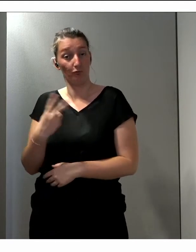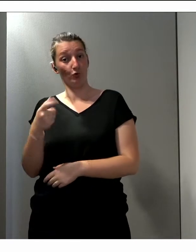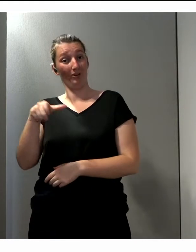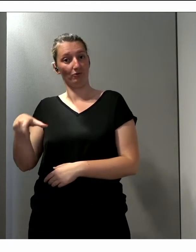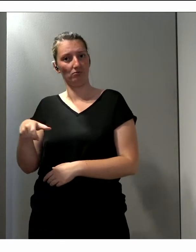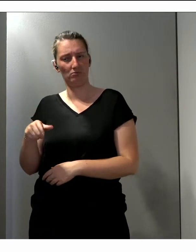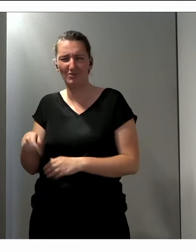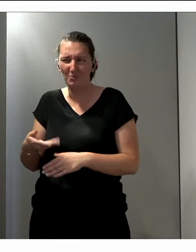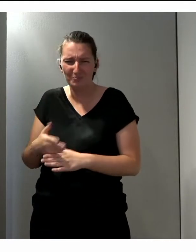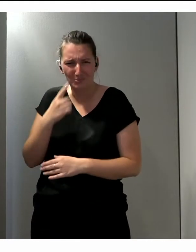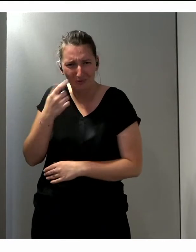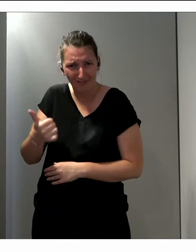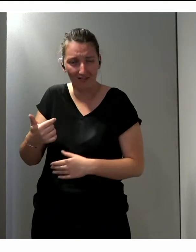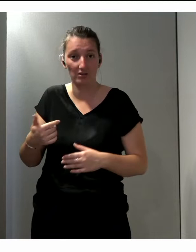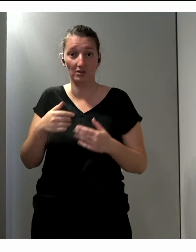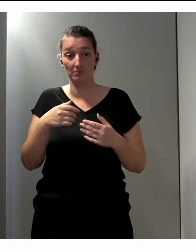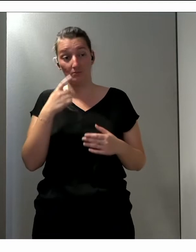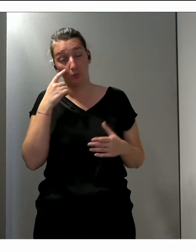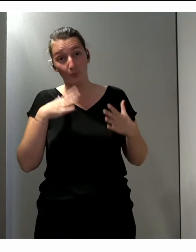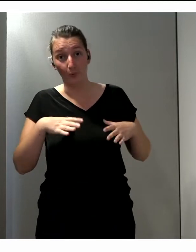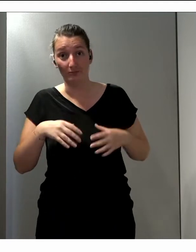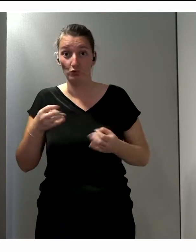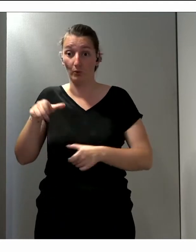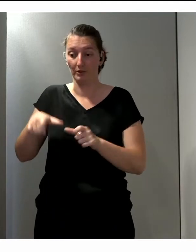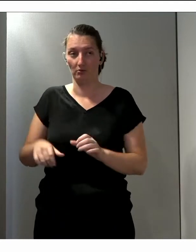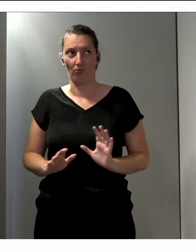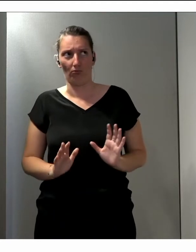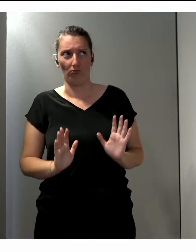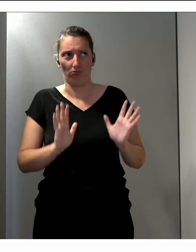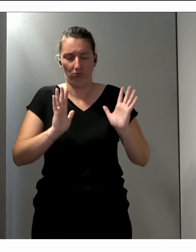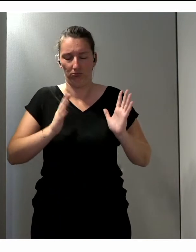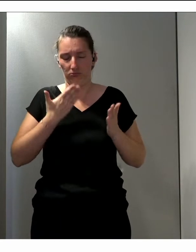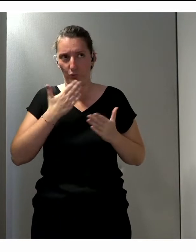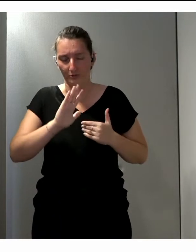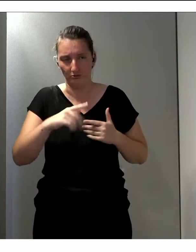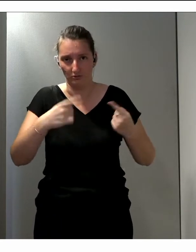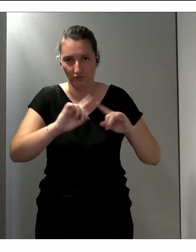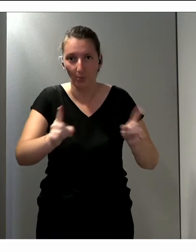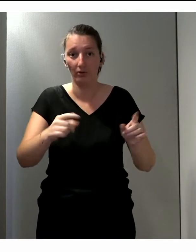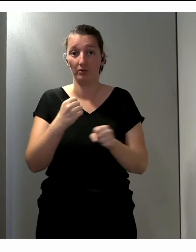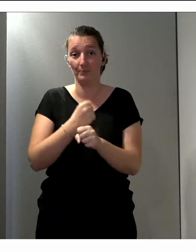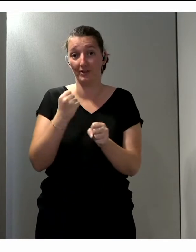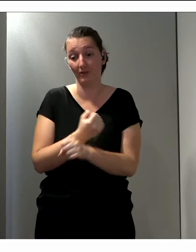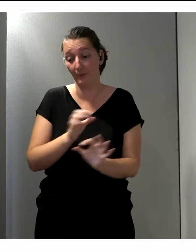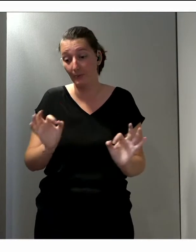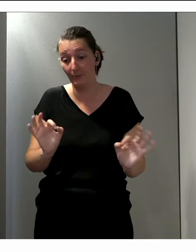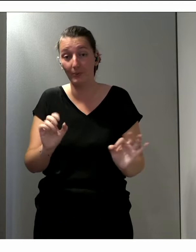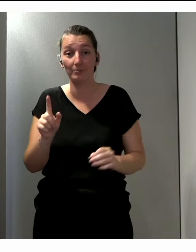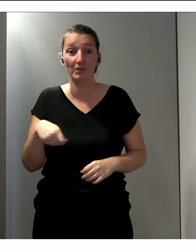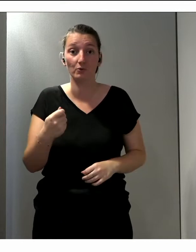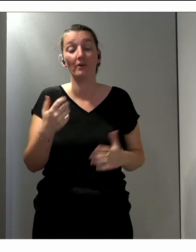Les promenades, souvent les personnes n'osent plus y aller ou n'osent pas trop y aller. Le travail adapté, il n'y en a pas, puisque le travail, il n'y en a quand même déjà pas pour tout le monde. Et